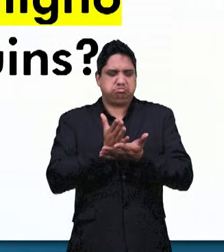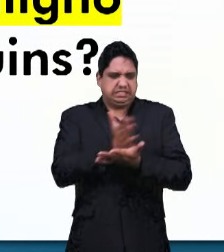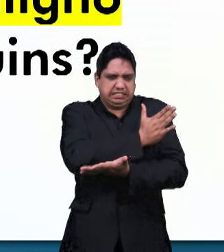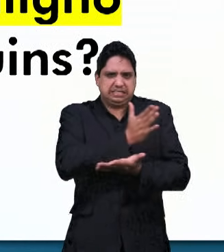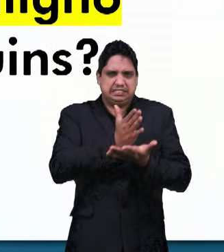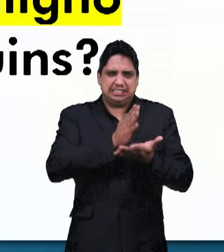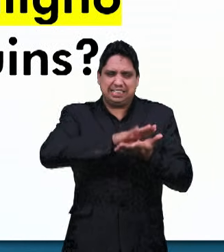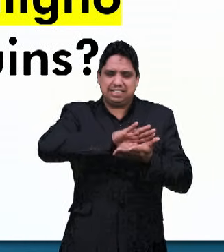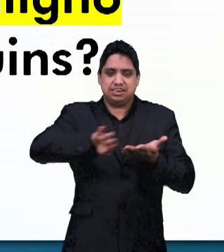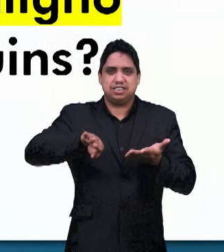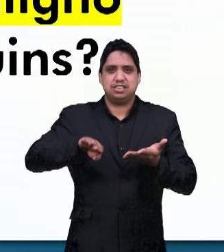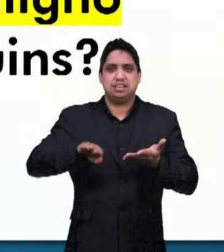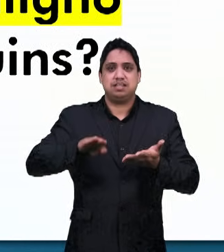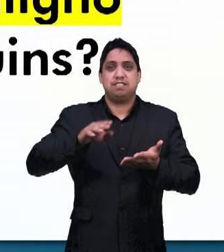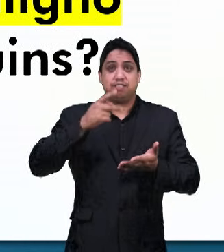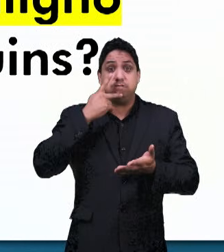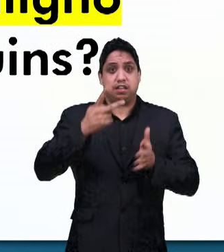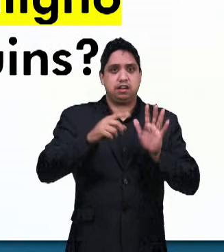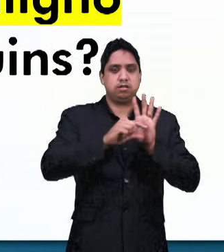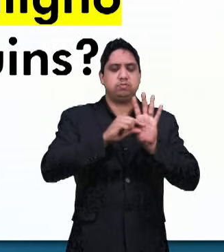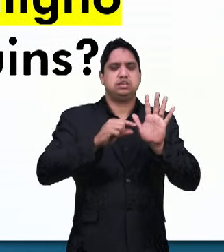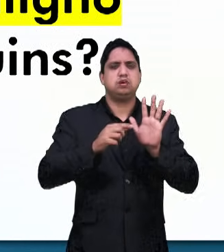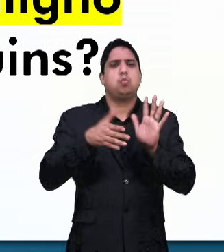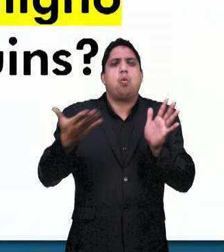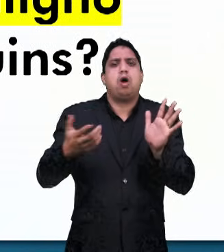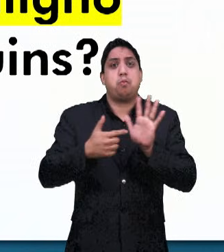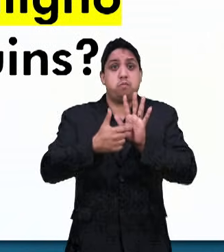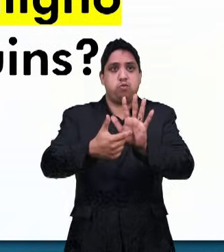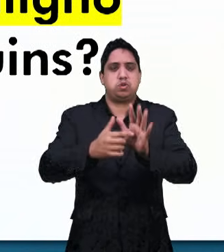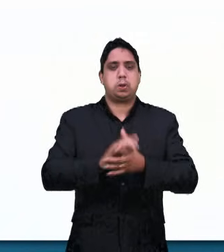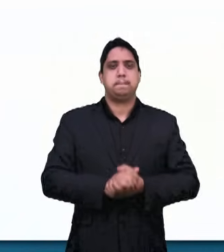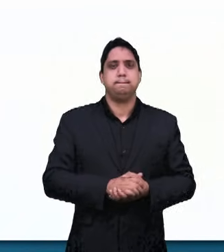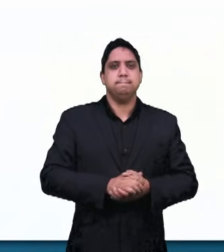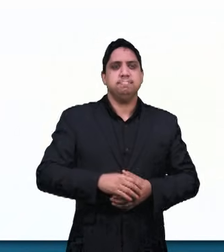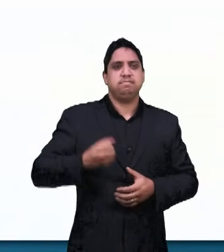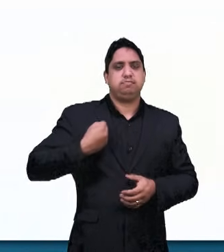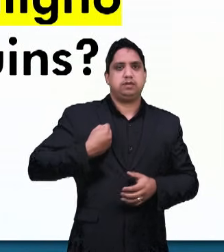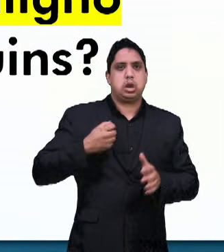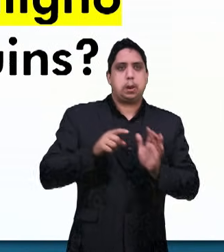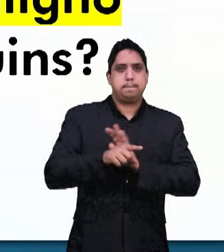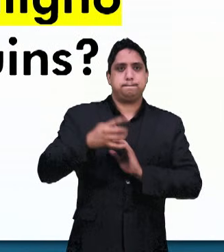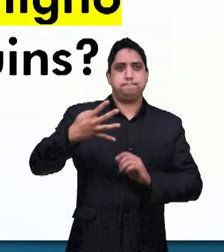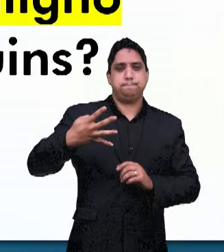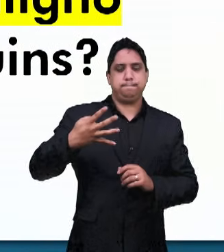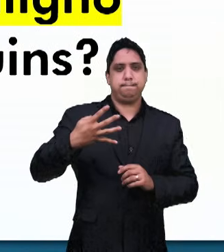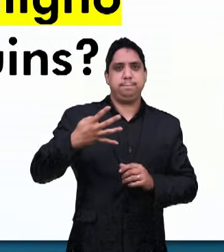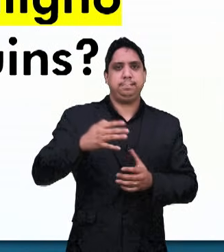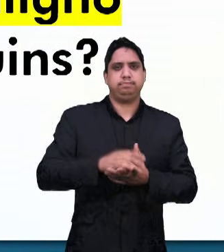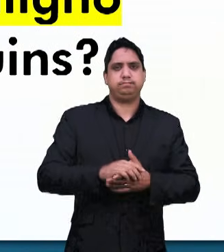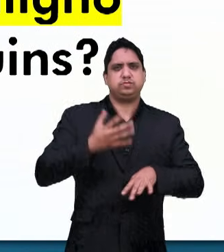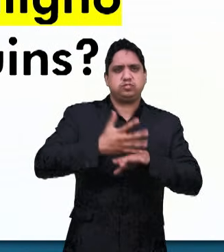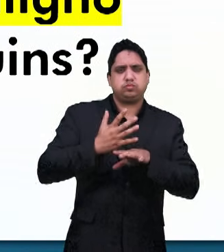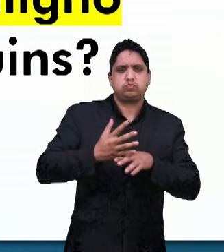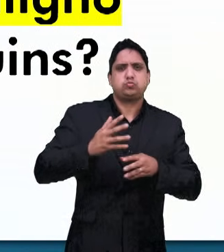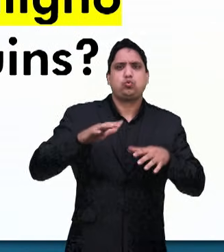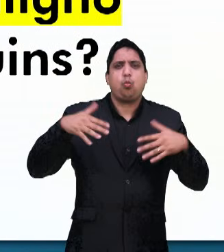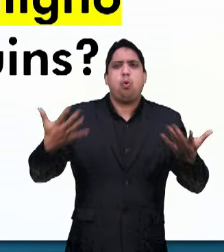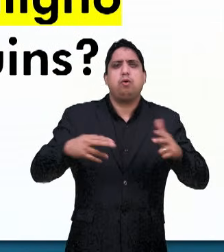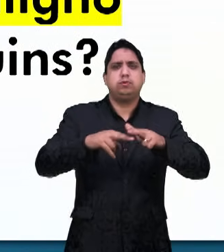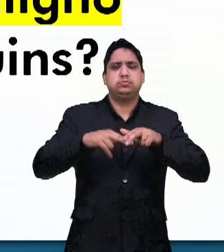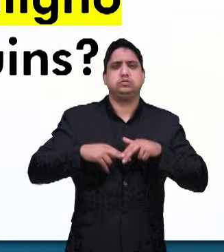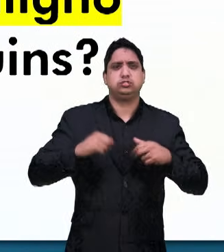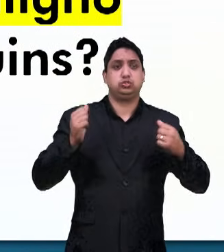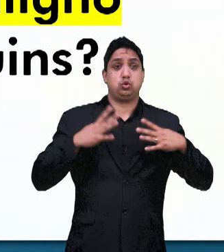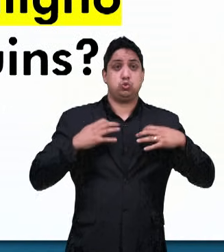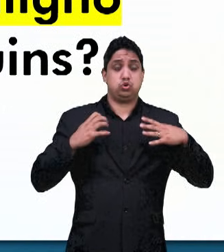moisson? Citez le numéro de verset. Question 4. Dans la pratique,